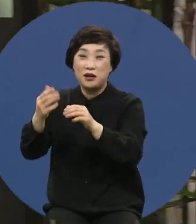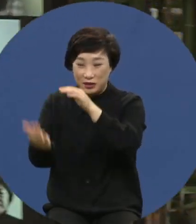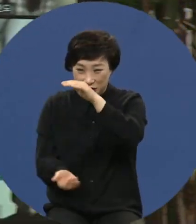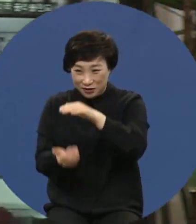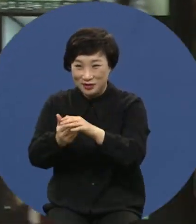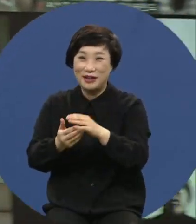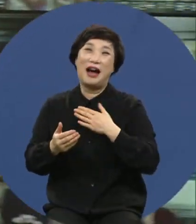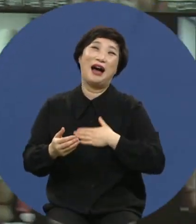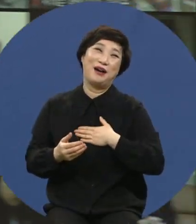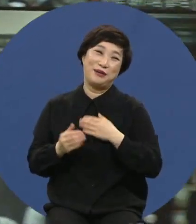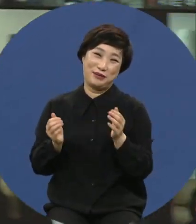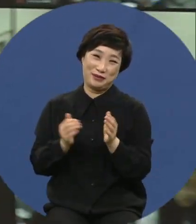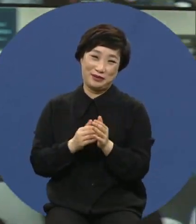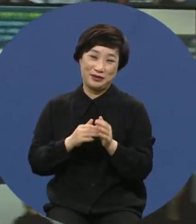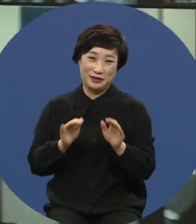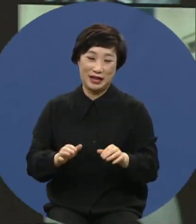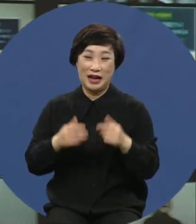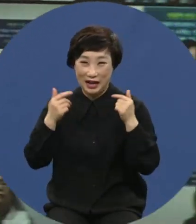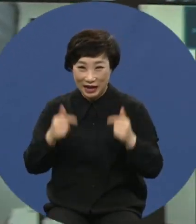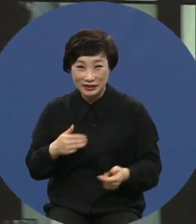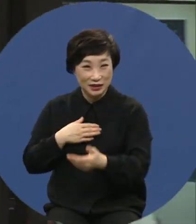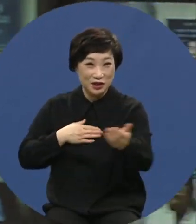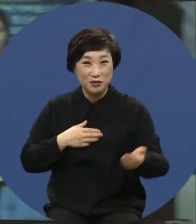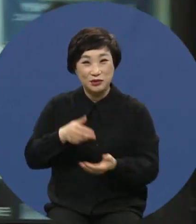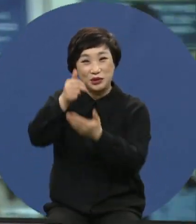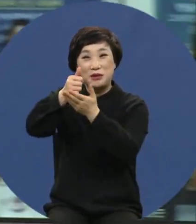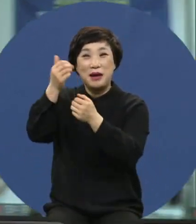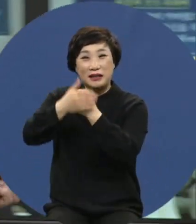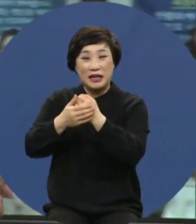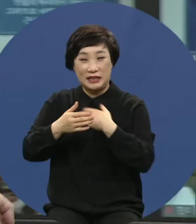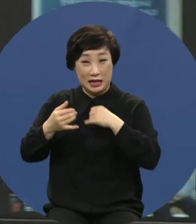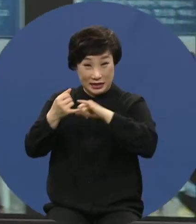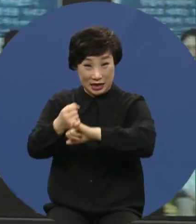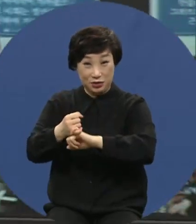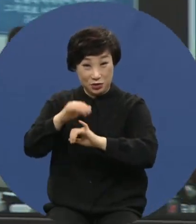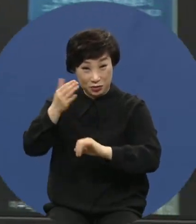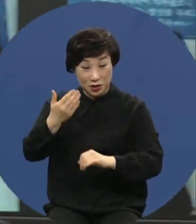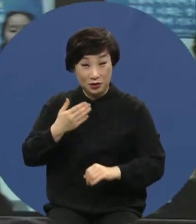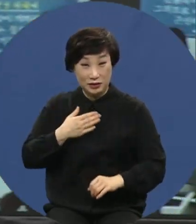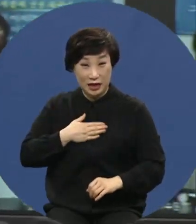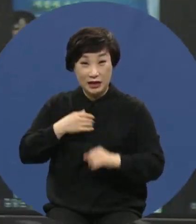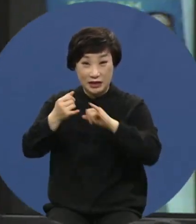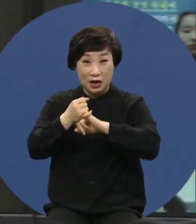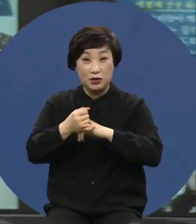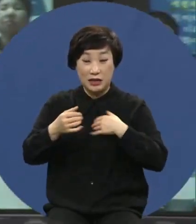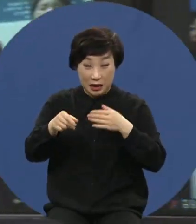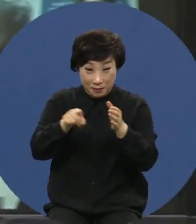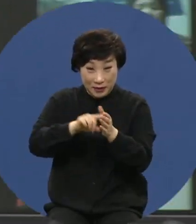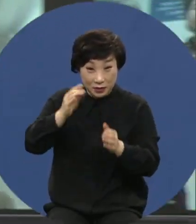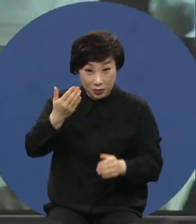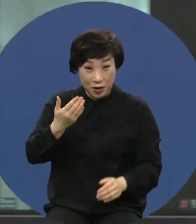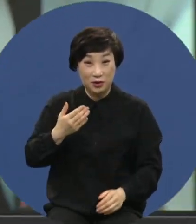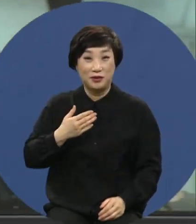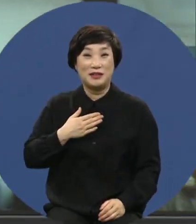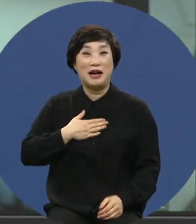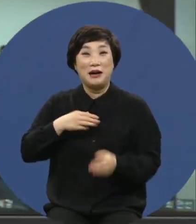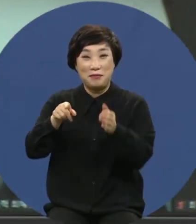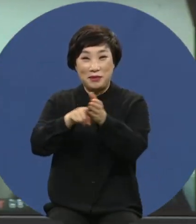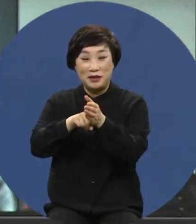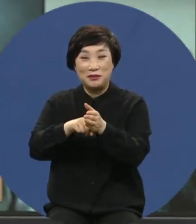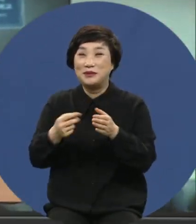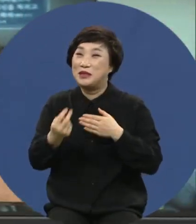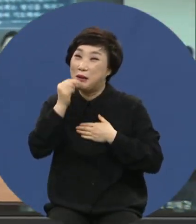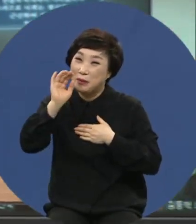이루어진 것을 알면서 항상 그 은혜가 내게 약속이 되었고, 약속은 나의 믿음이 되었고, 믿음은